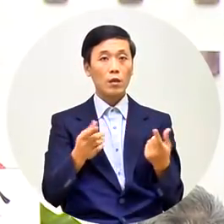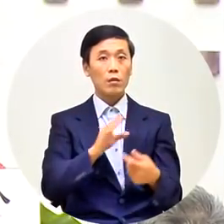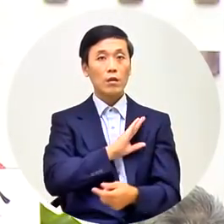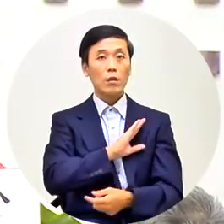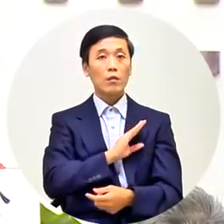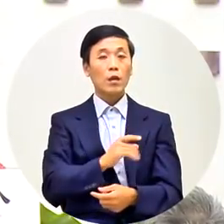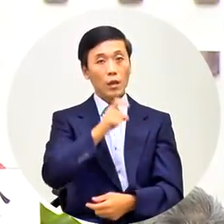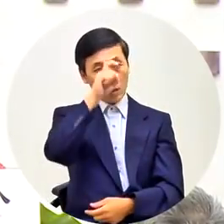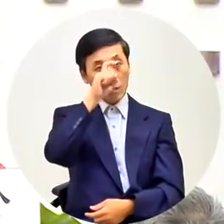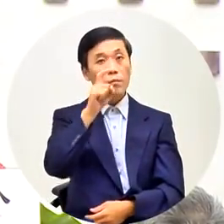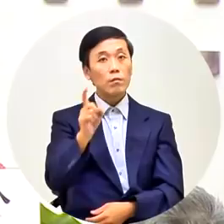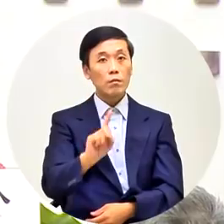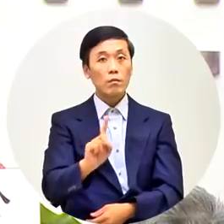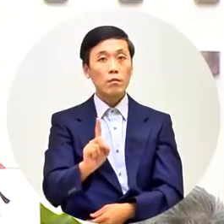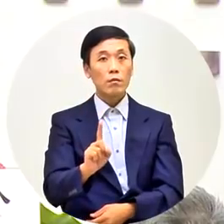新的市长